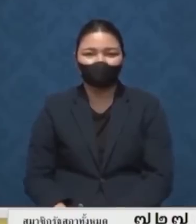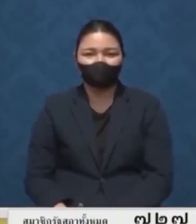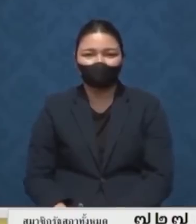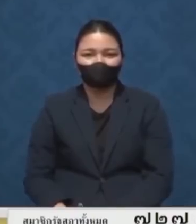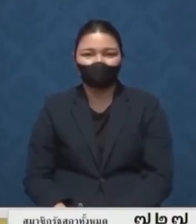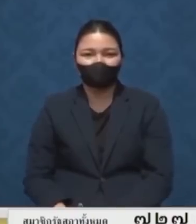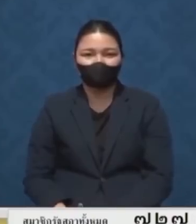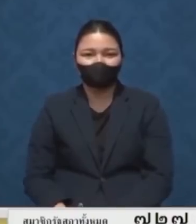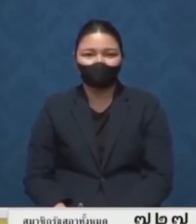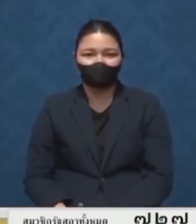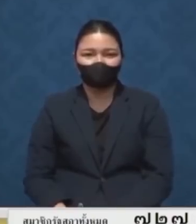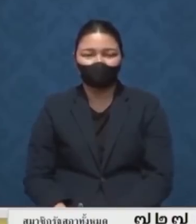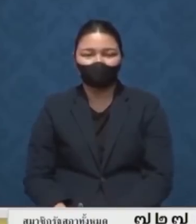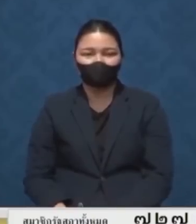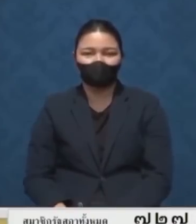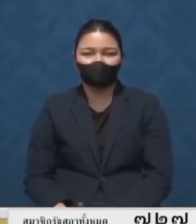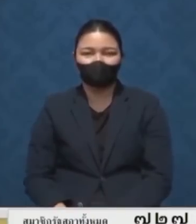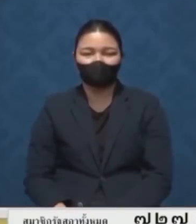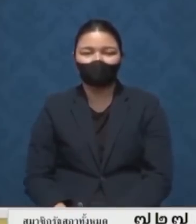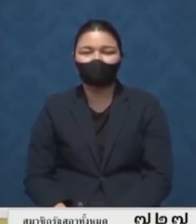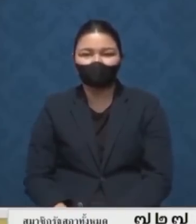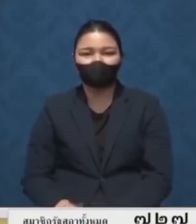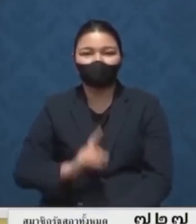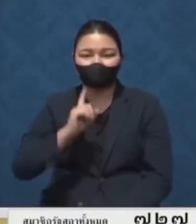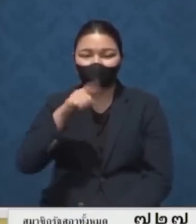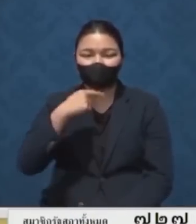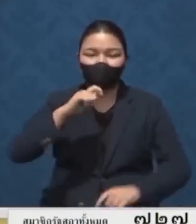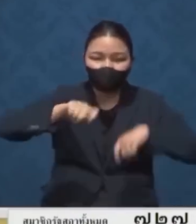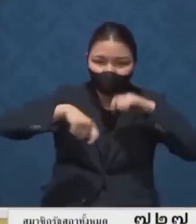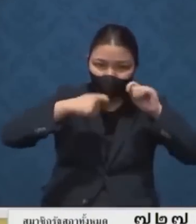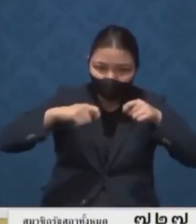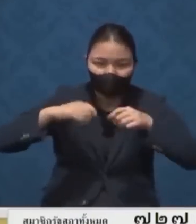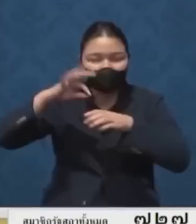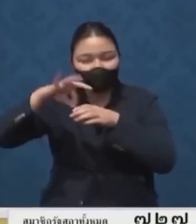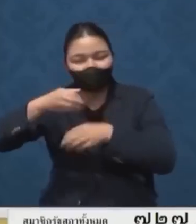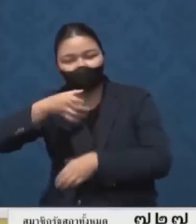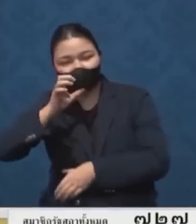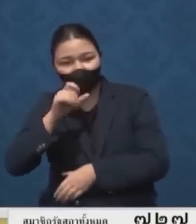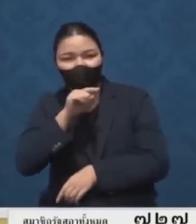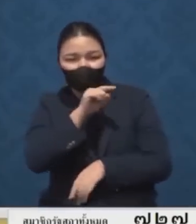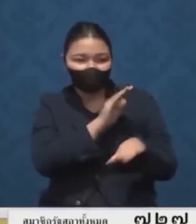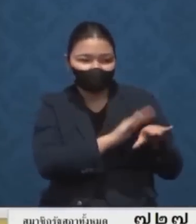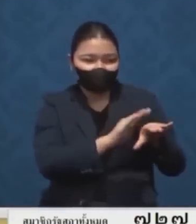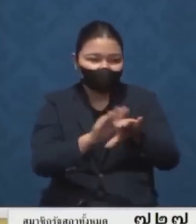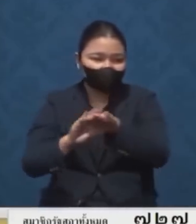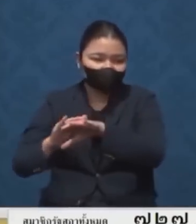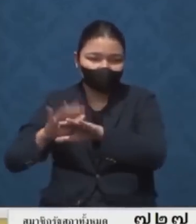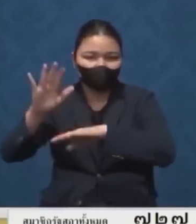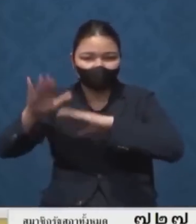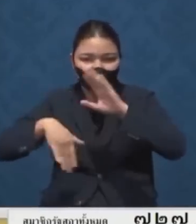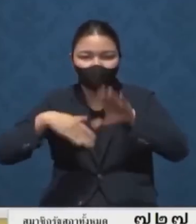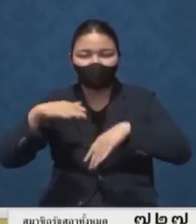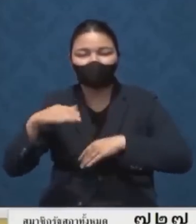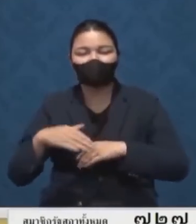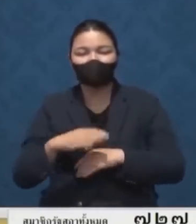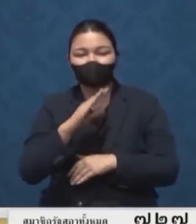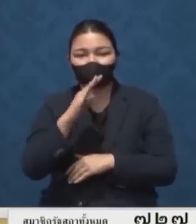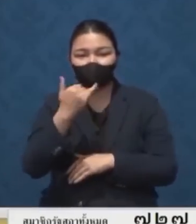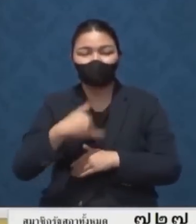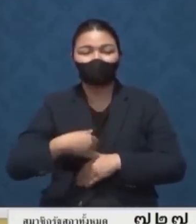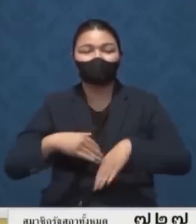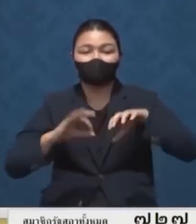อยู่ทีออกมา /ยงกาแฟกับส่วนน้องทิพย์สมาชิกอยู่นั้นมักจับ